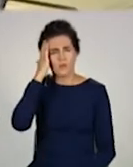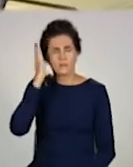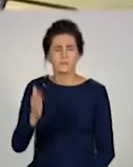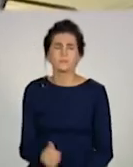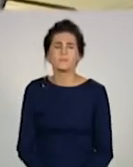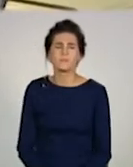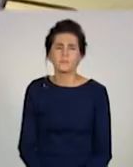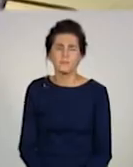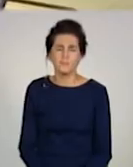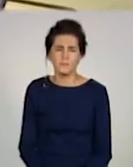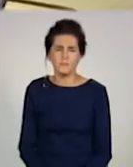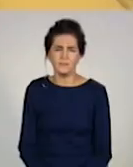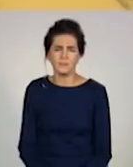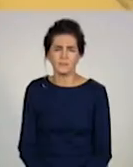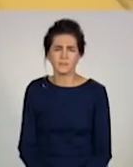така, в общем,